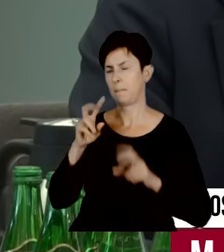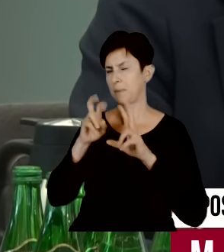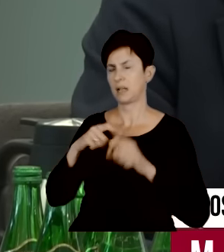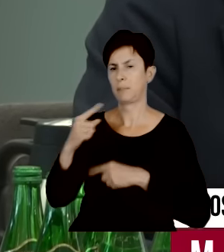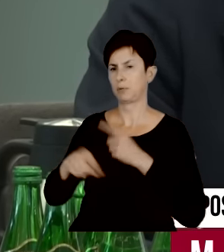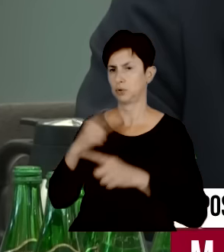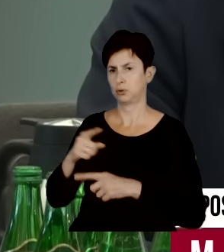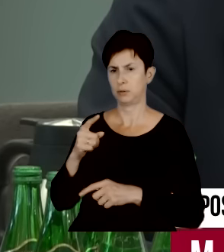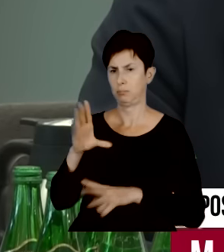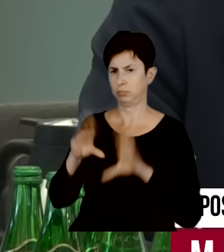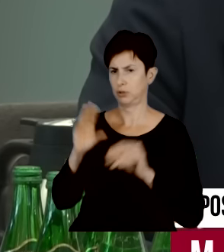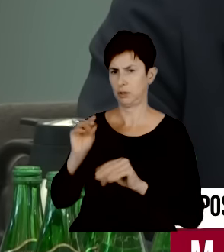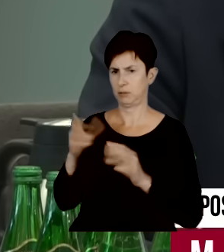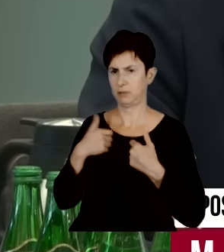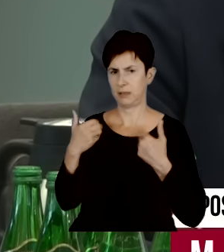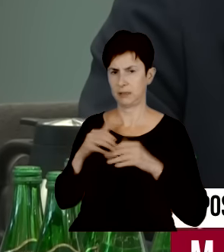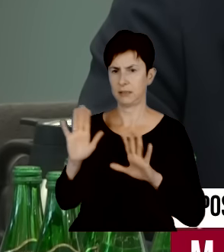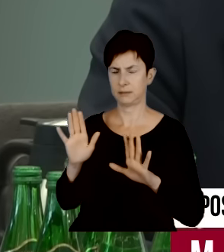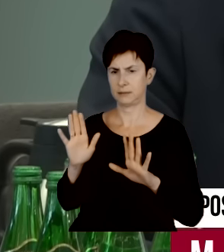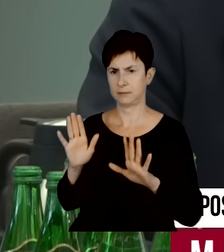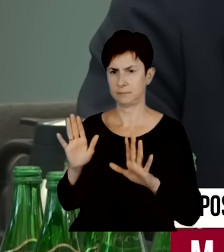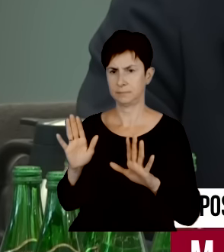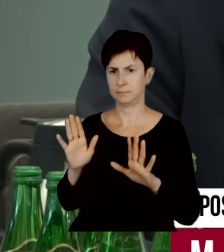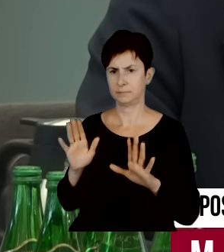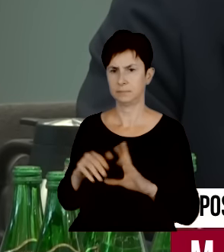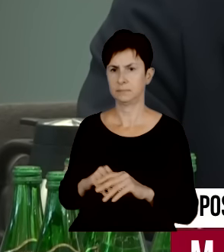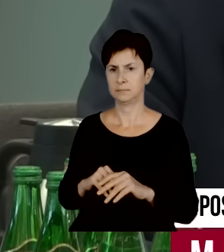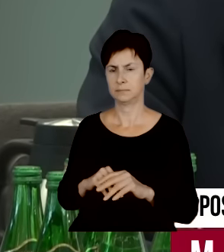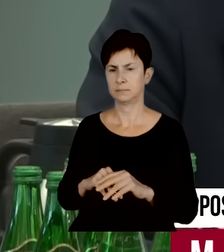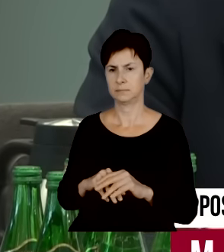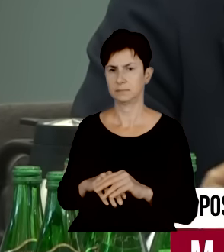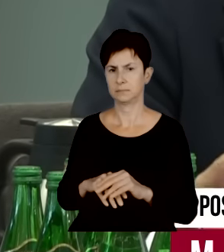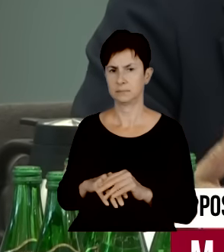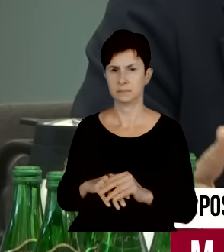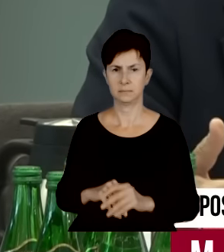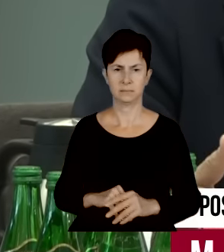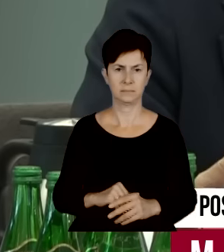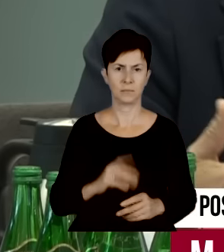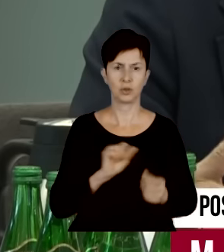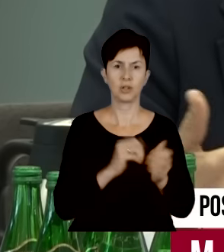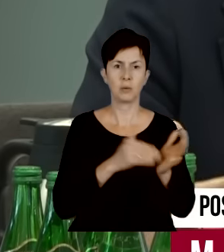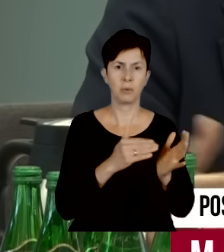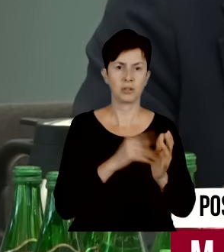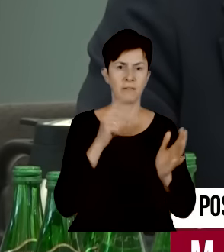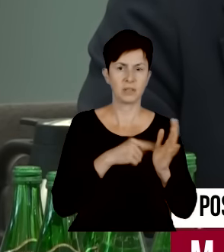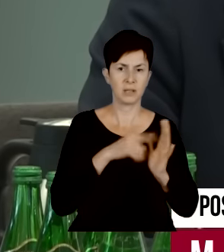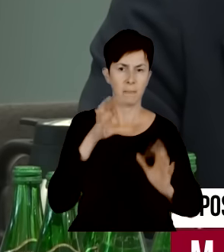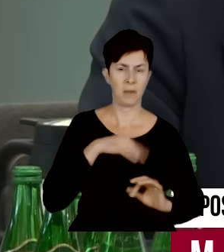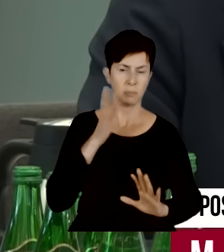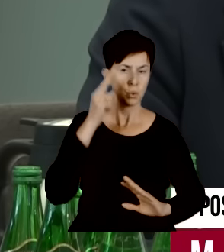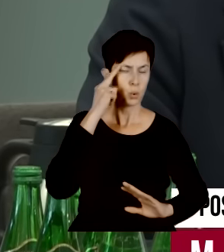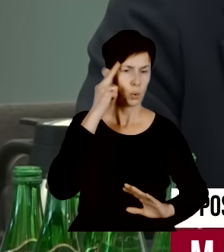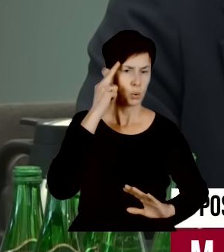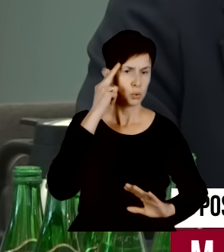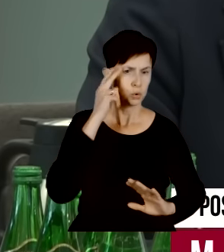znać Nie grozi mi bycia premierem ani ministrem finansów żeby w Takie szczegóły wod potrzebna WT prze bardzo proszę żeby